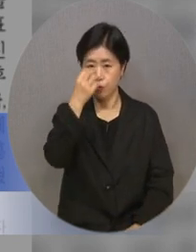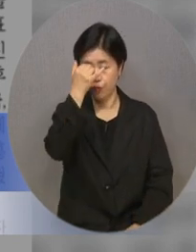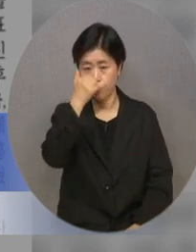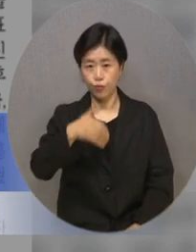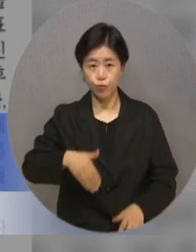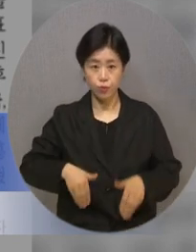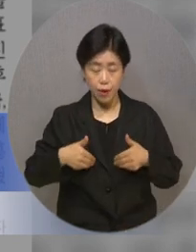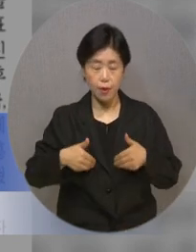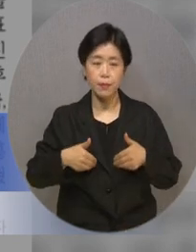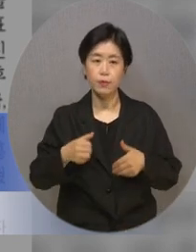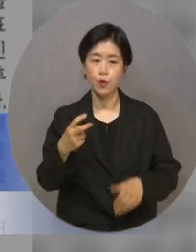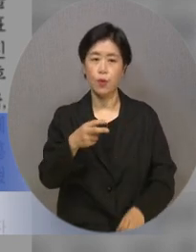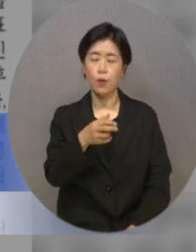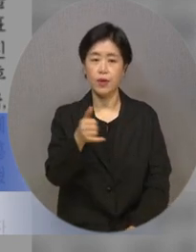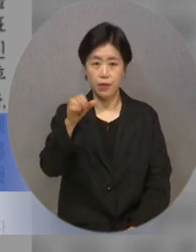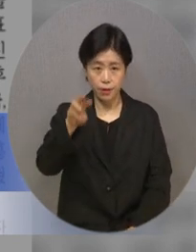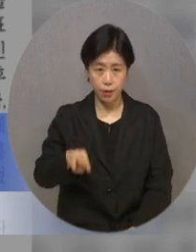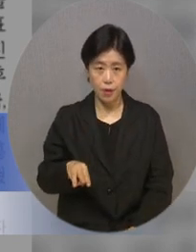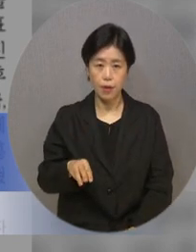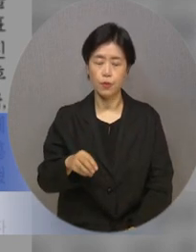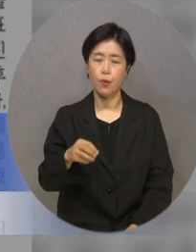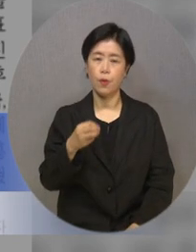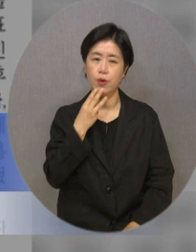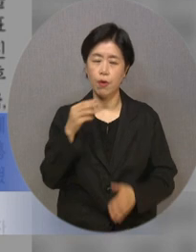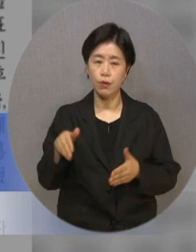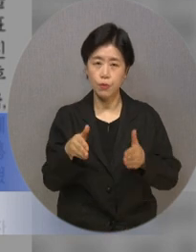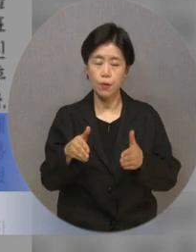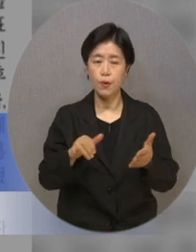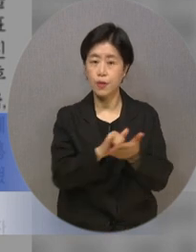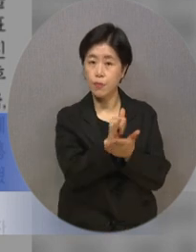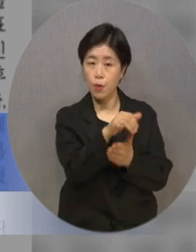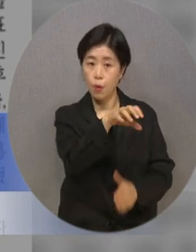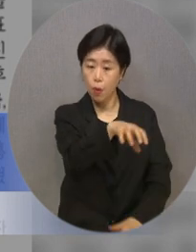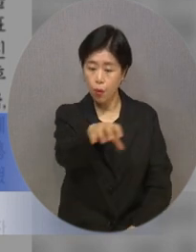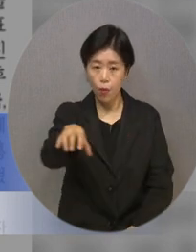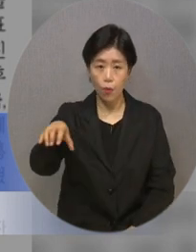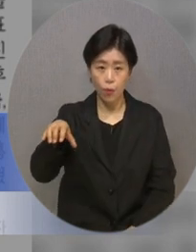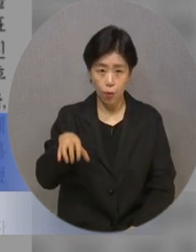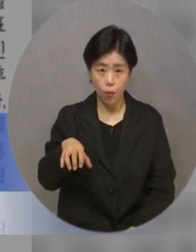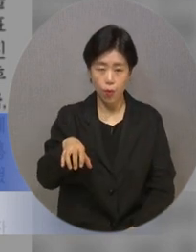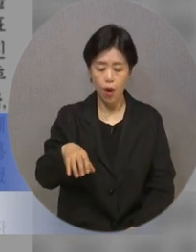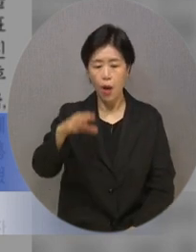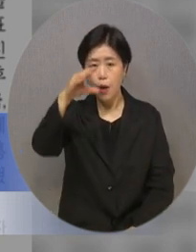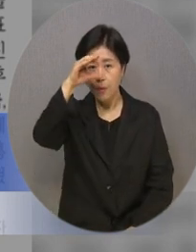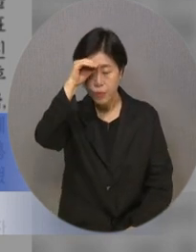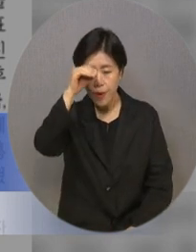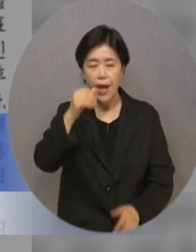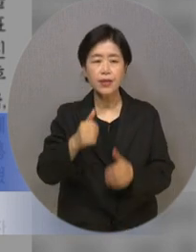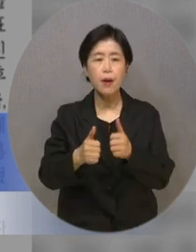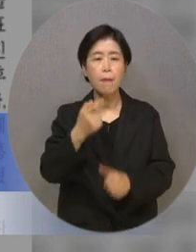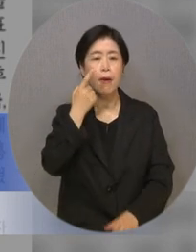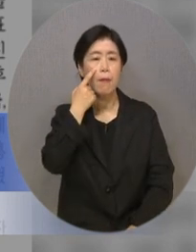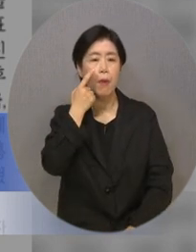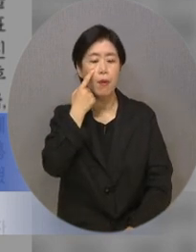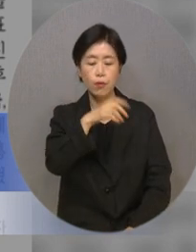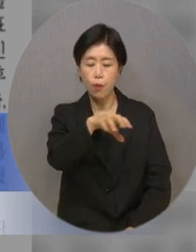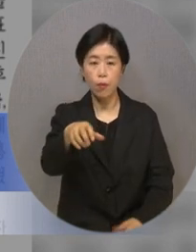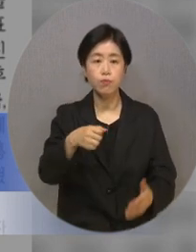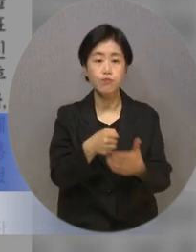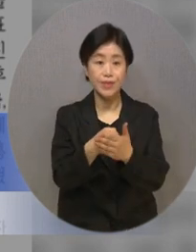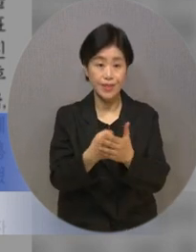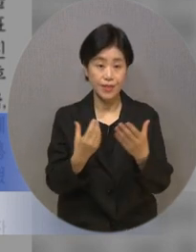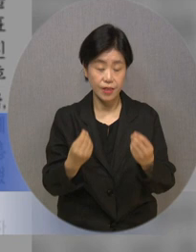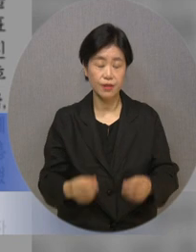세종시 경기 김포시를이 개인 예산제 모의 적용 시범 기초단체로이 선정했다는